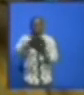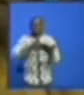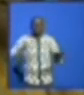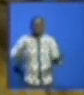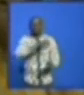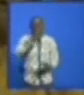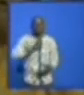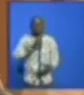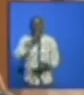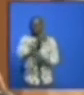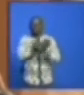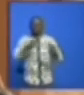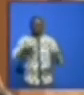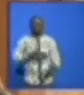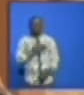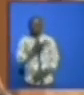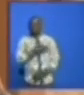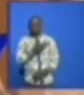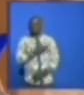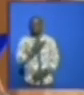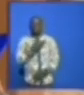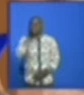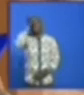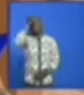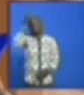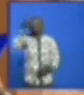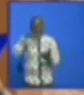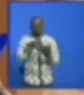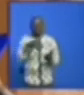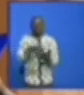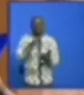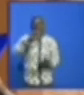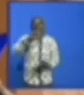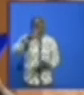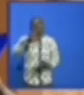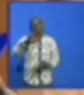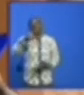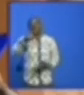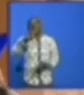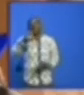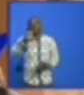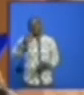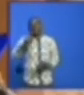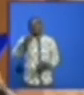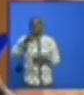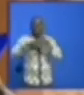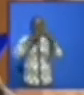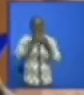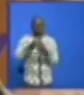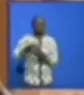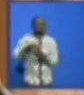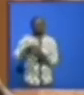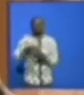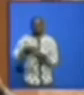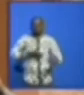contente de comprendre davantage Africalia. Parce que c'est un monde d'échange. Il faut aussi que tu